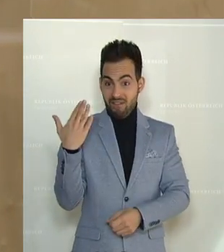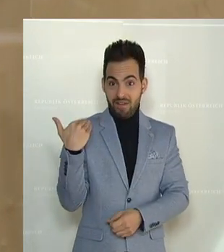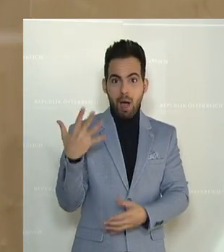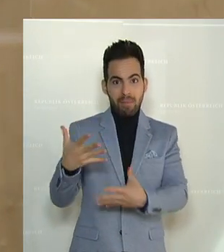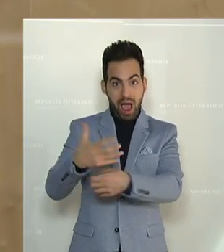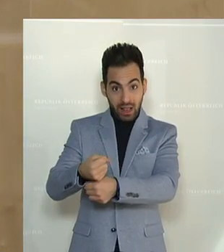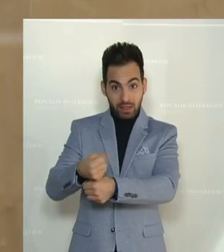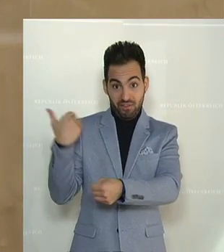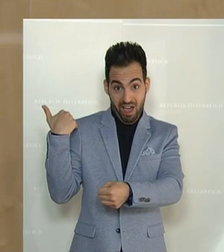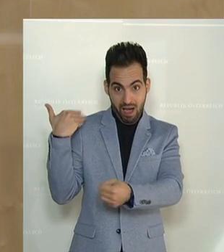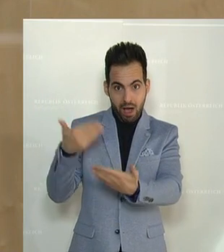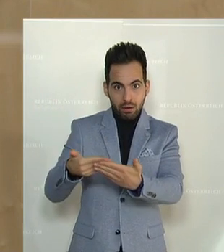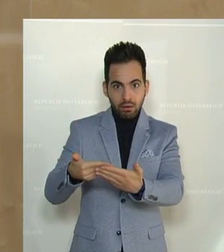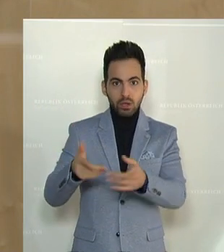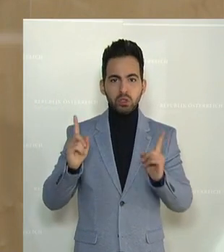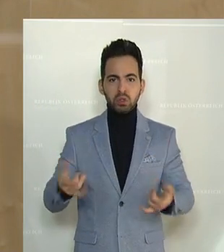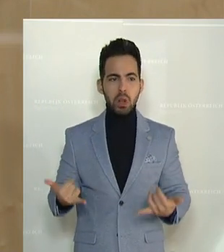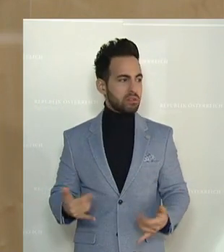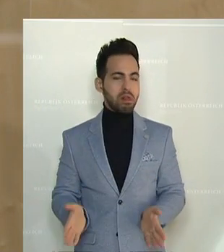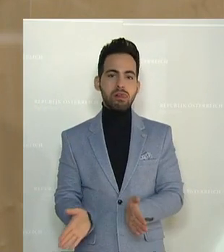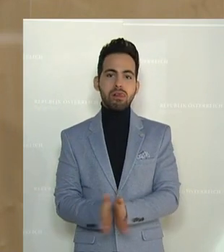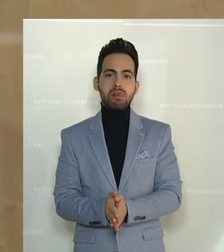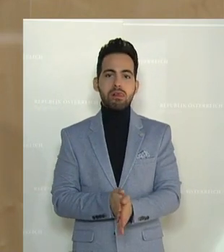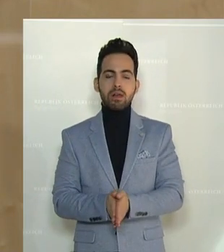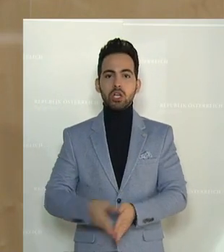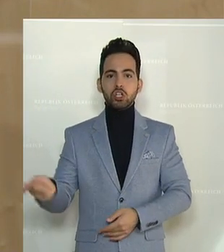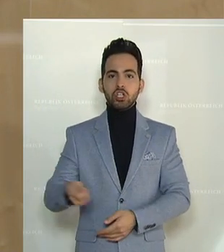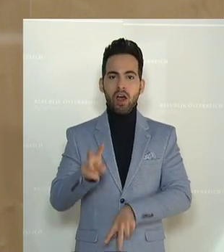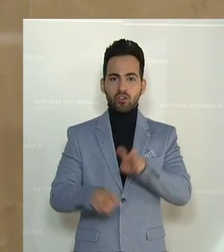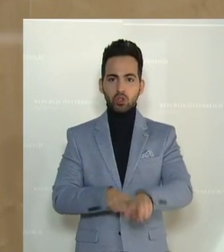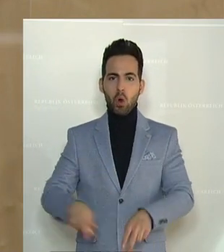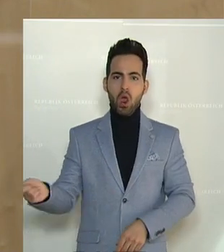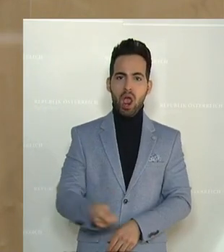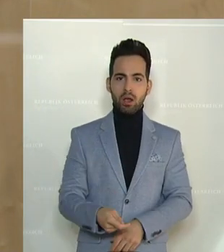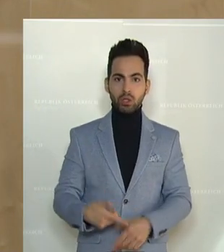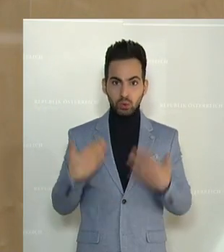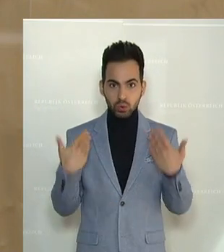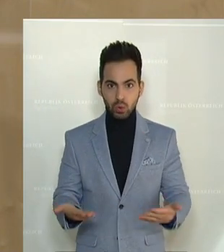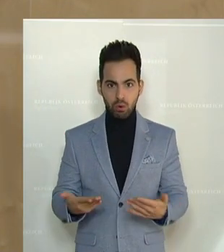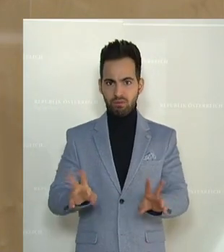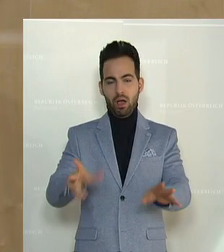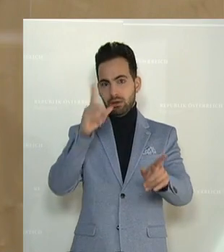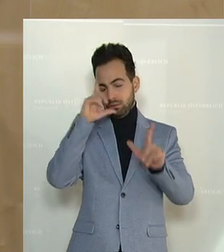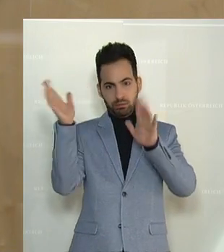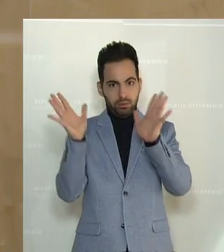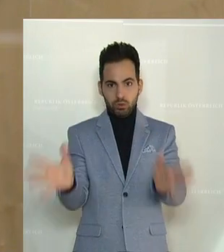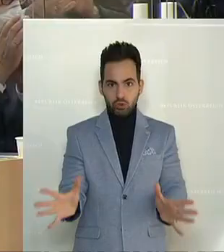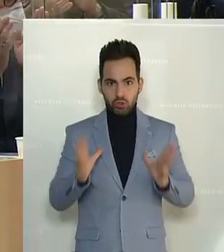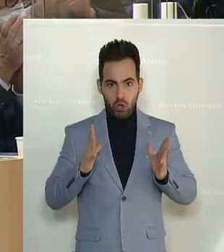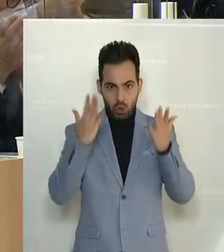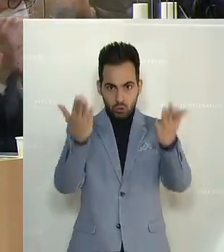in Kurzarbeit behalten haben, jetzt mit einer Strafsteuer zu belegen. Ich bin fassungslos, geschätzte Damen und Herren von den